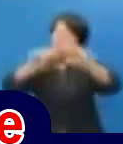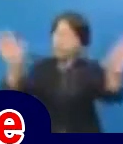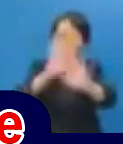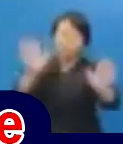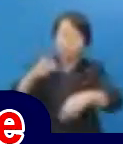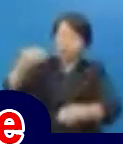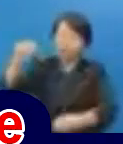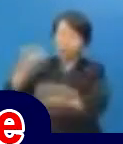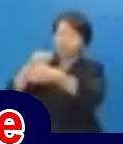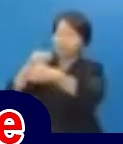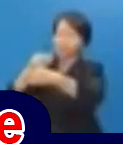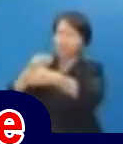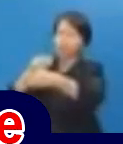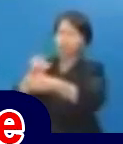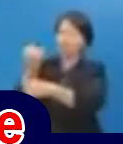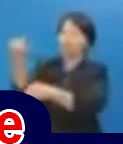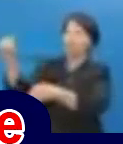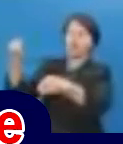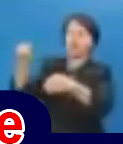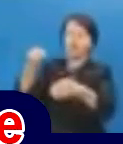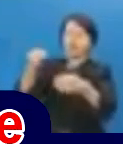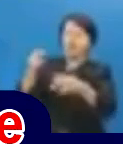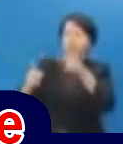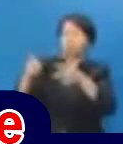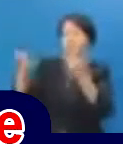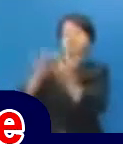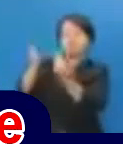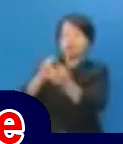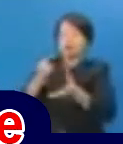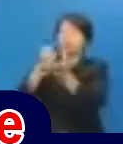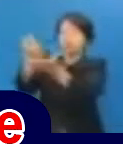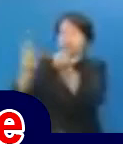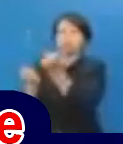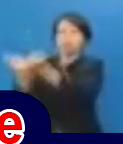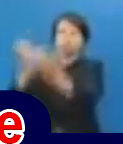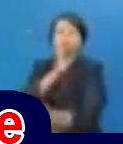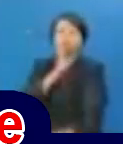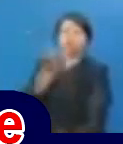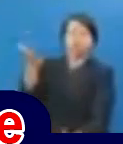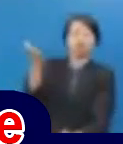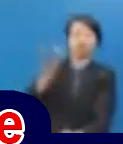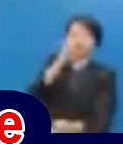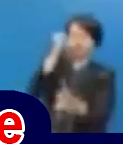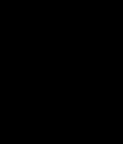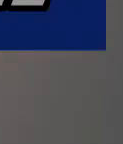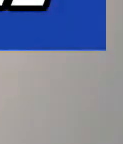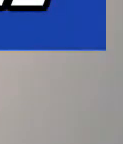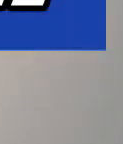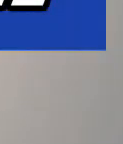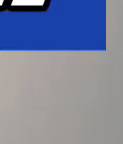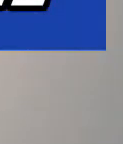sokong membawa rebah kerana wang itu jangan disalahgunakan untuk tujuan-tujuan yang lain.